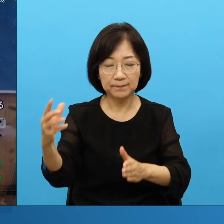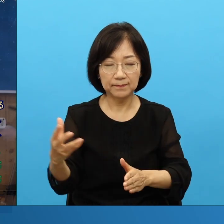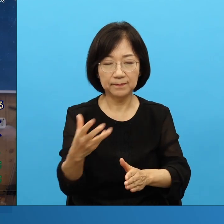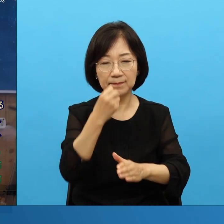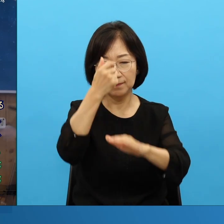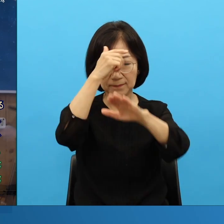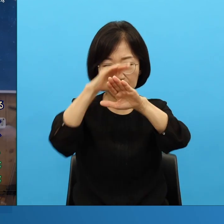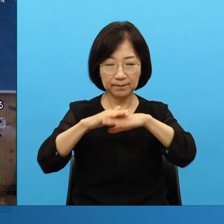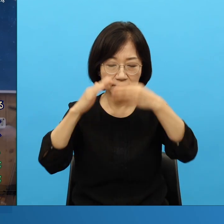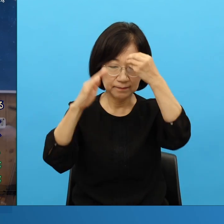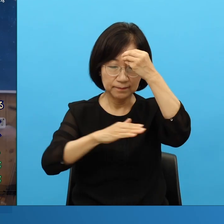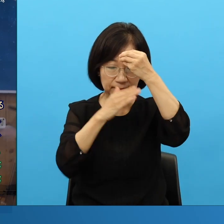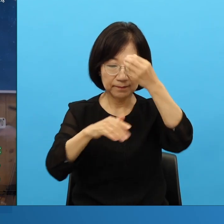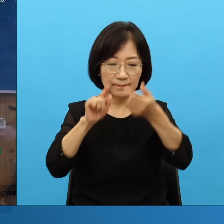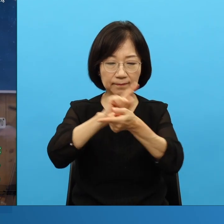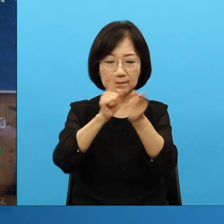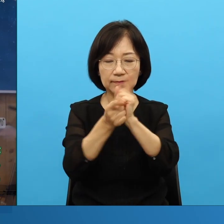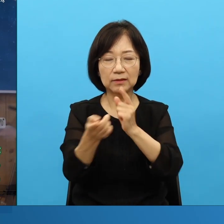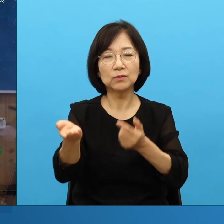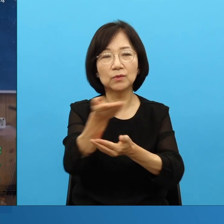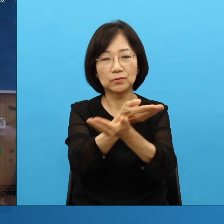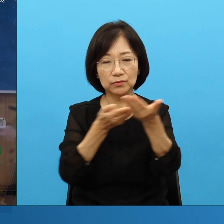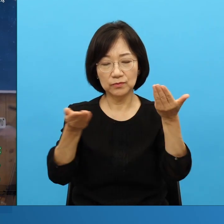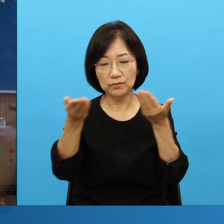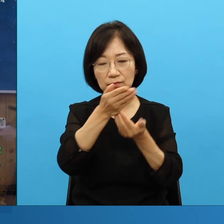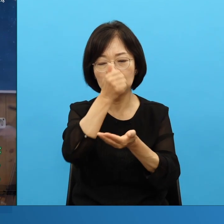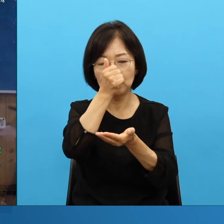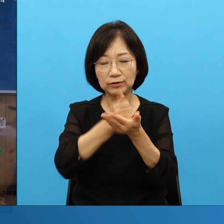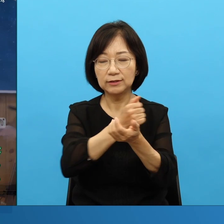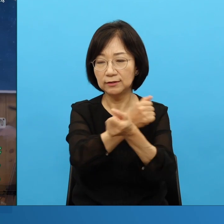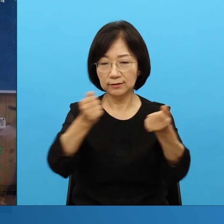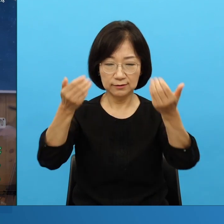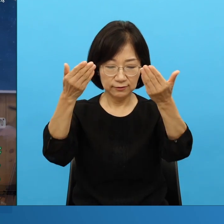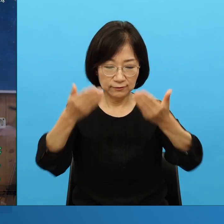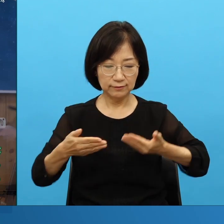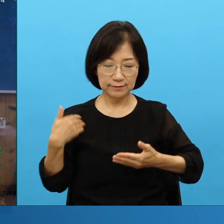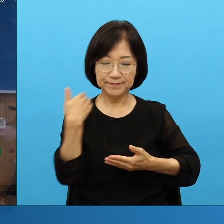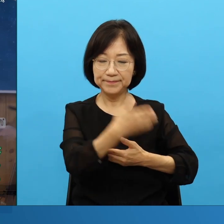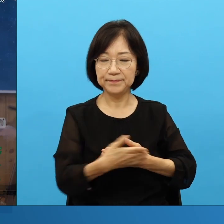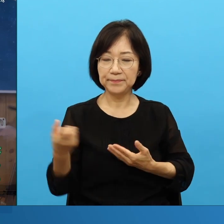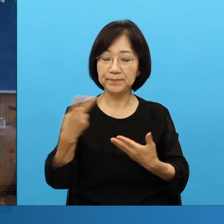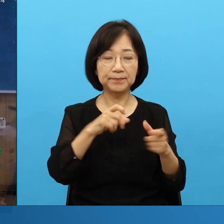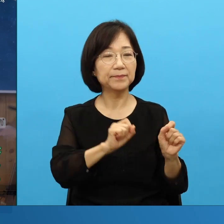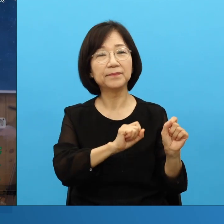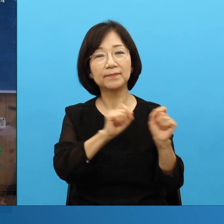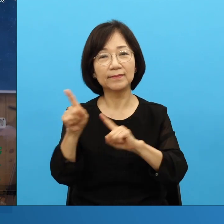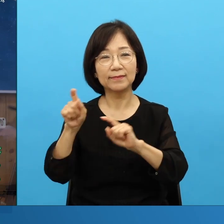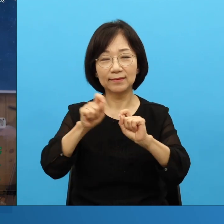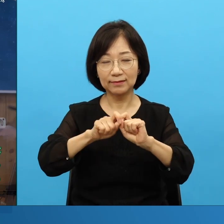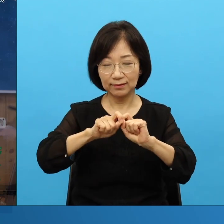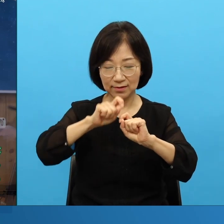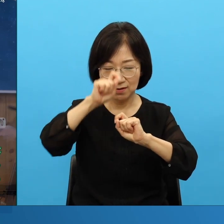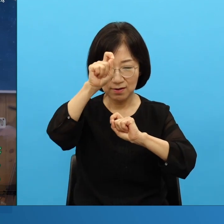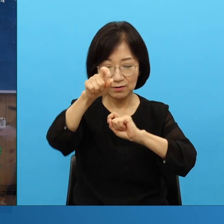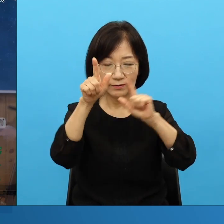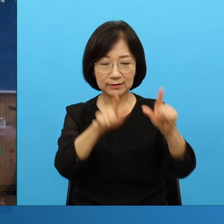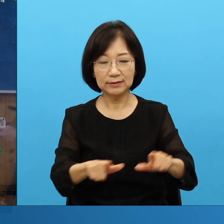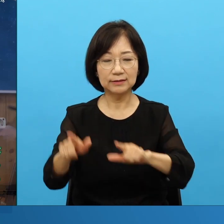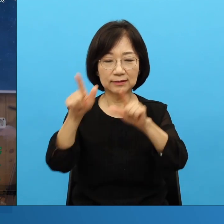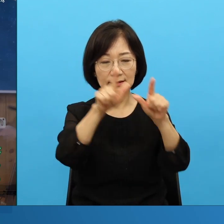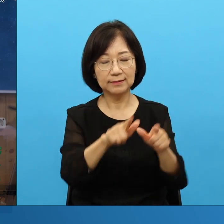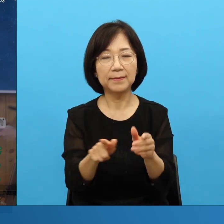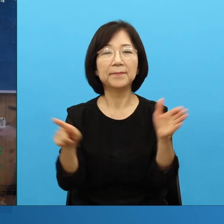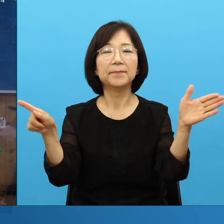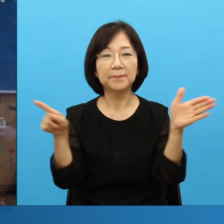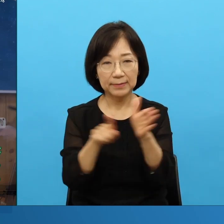거룩한 공교와 성도가 서로 떠는 것과 죄를 사여 주신 것과 몸이 달선 것과